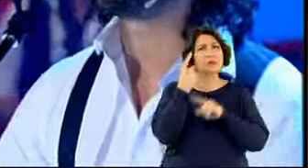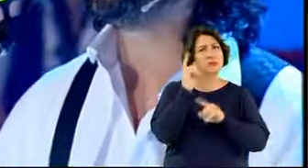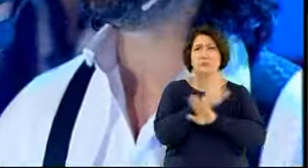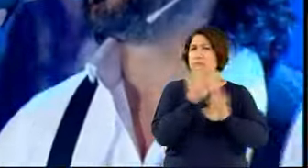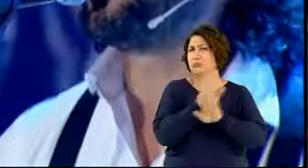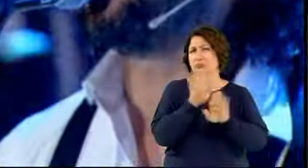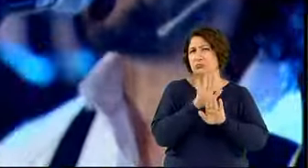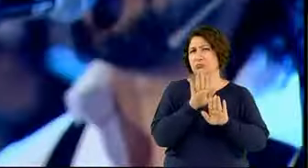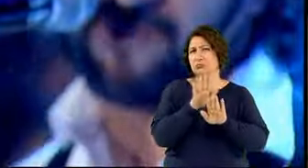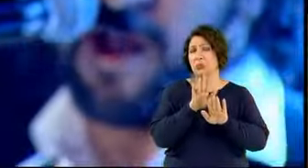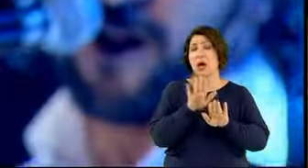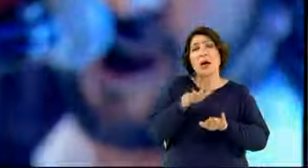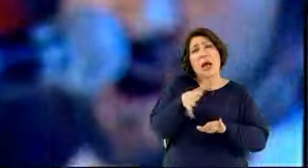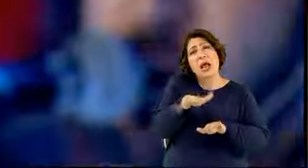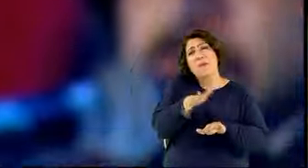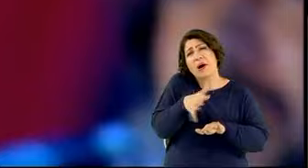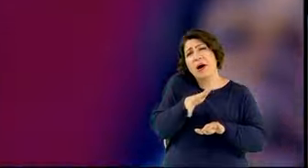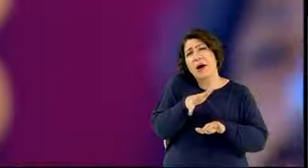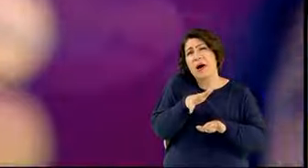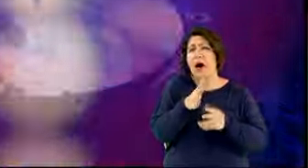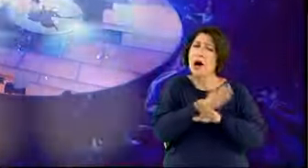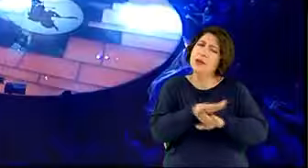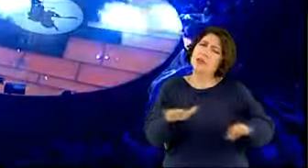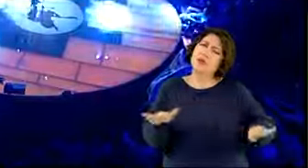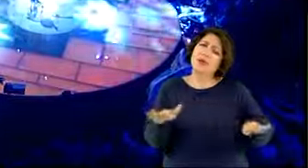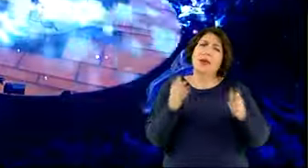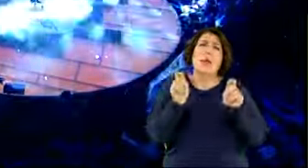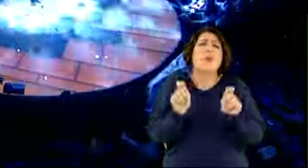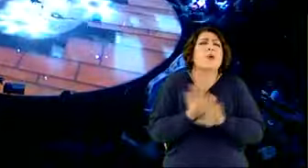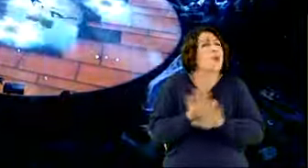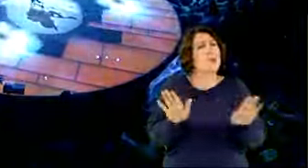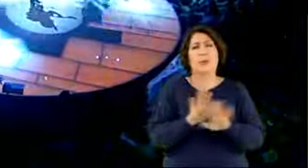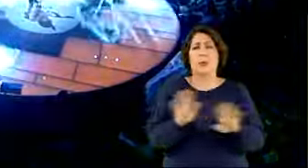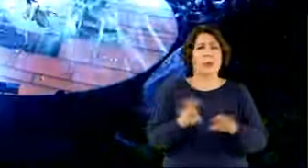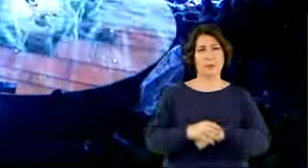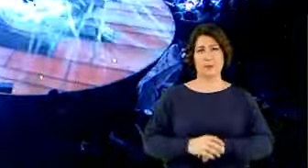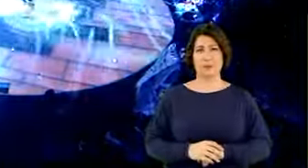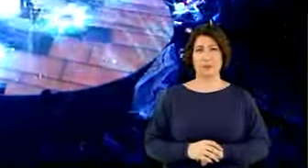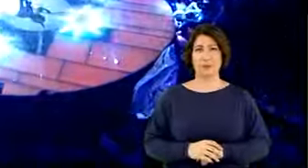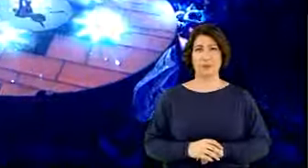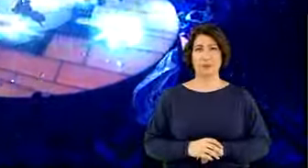Konuşmak değil niyetim, galiba artık yapamıyorum.